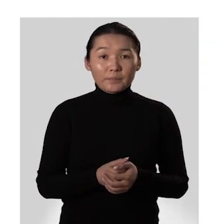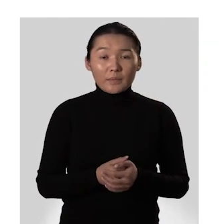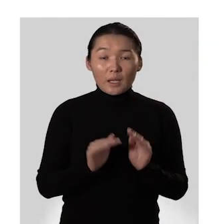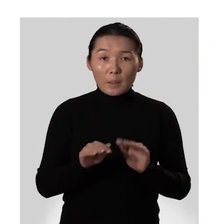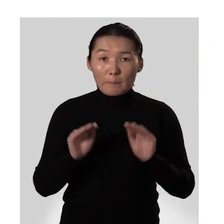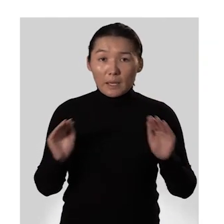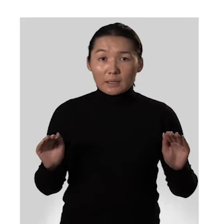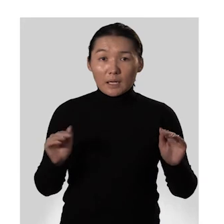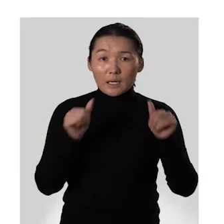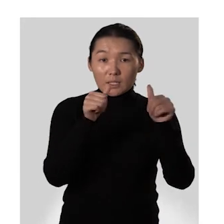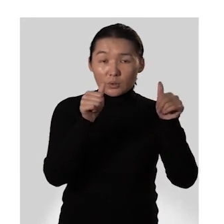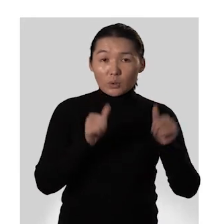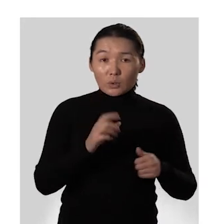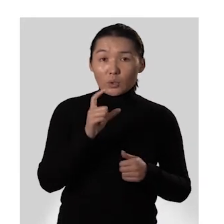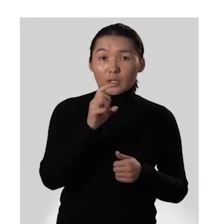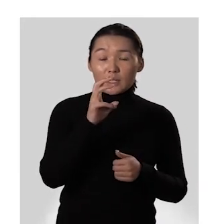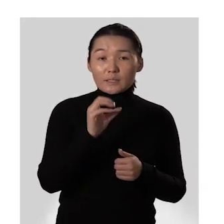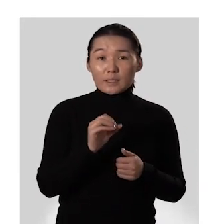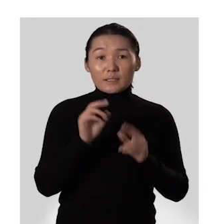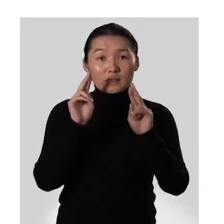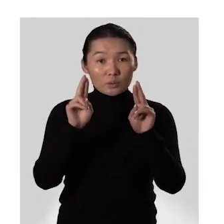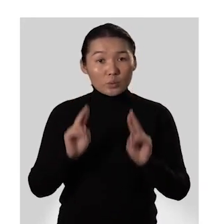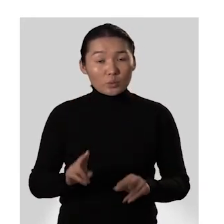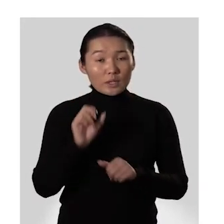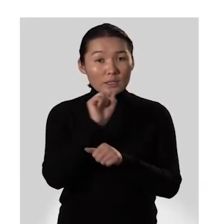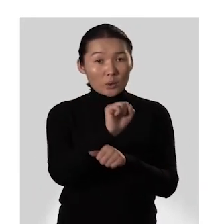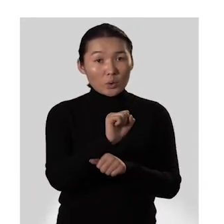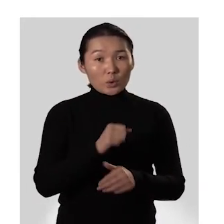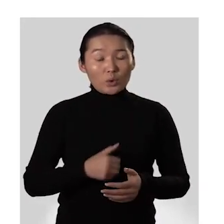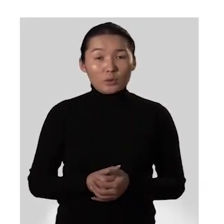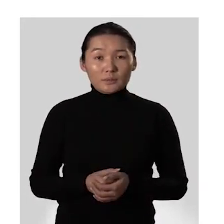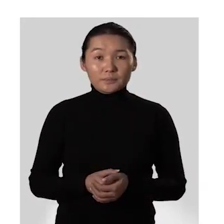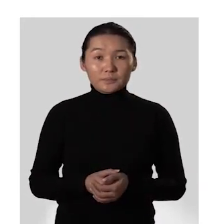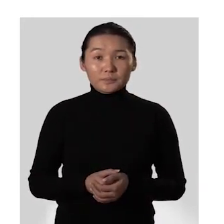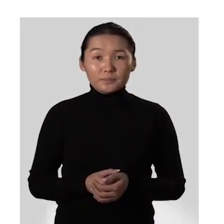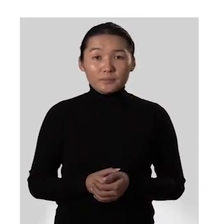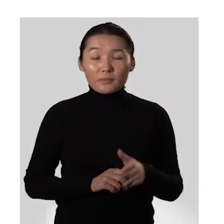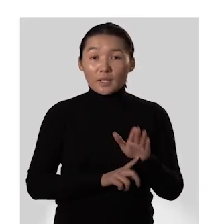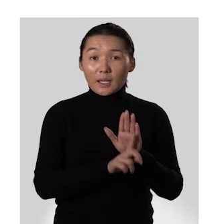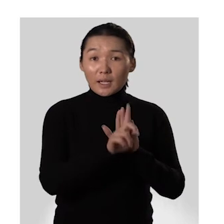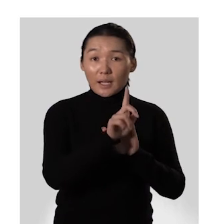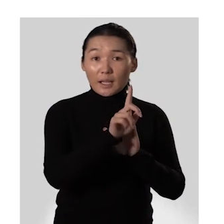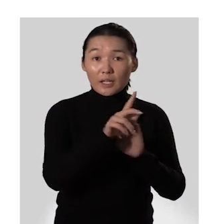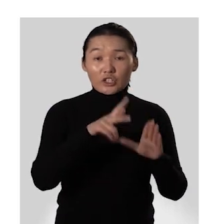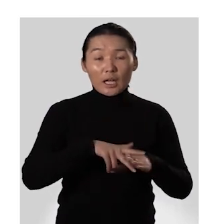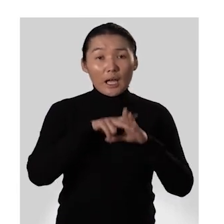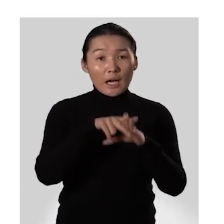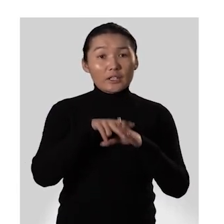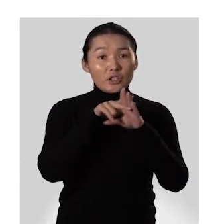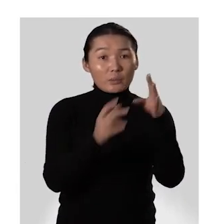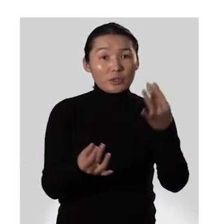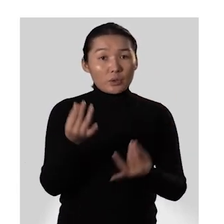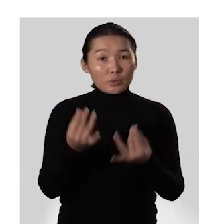Балдар, сүрөттөө эссесинин структурасына токтололу. Эң алгач, ат чабыш оюну